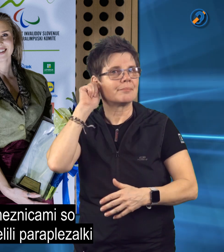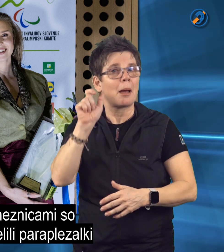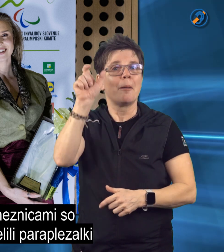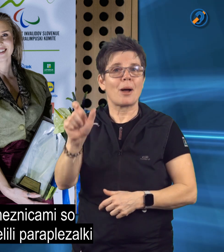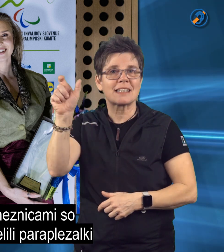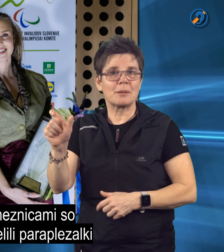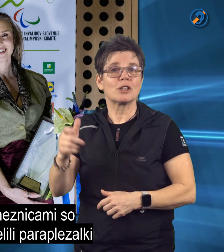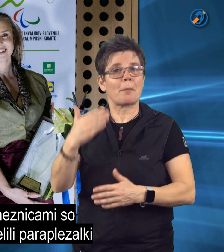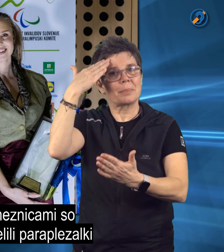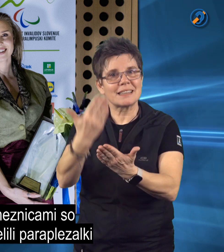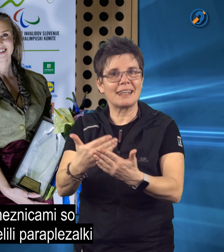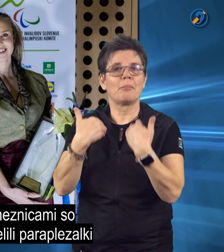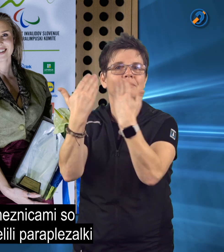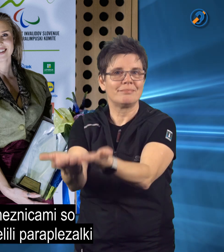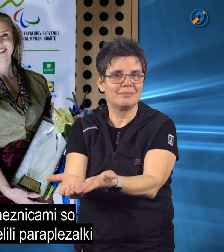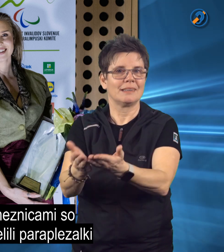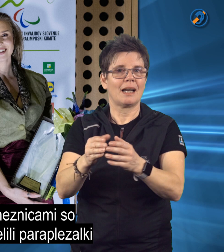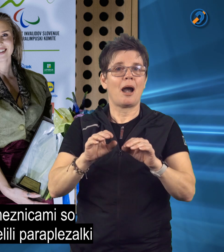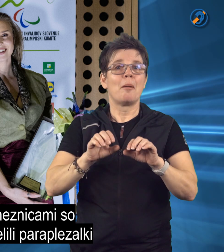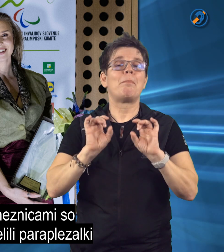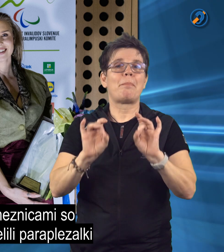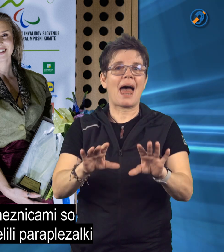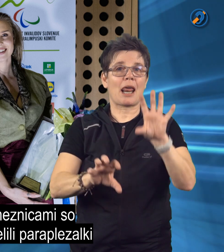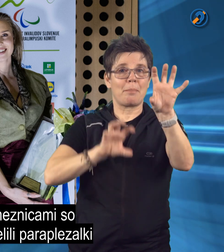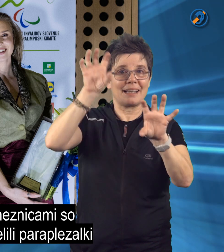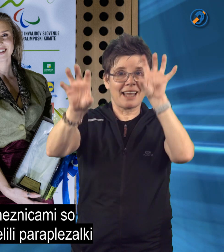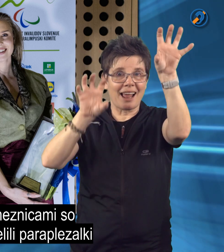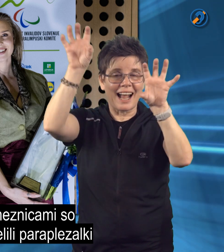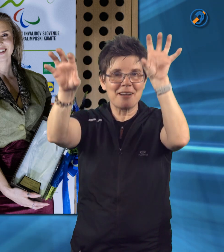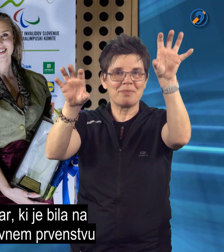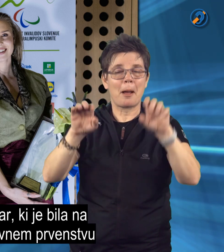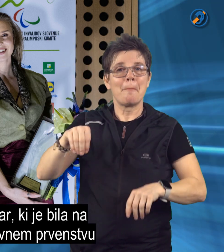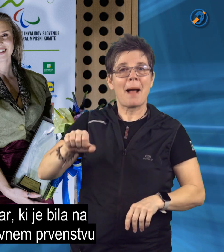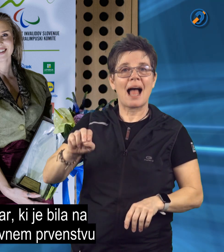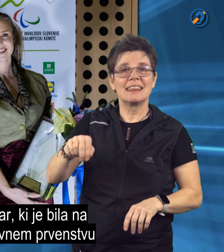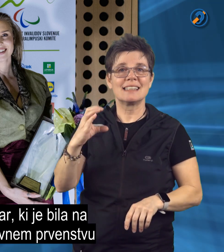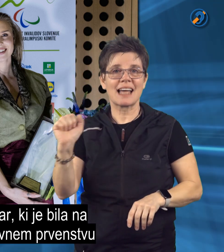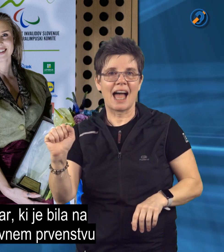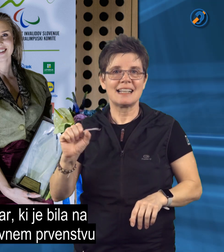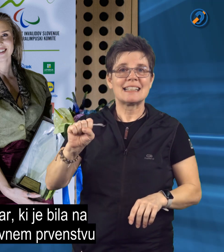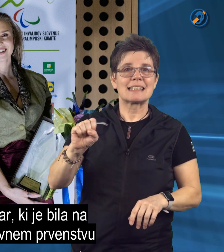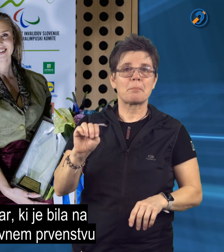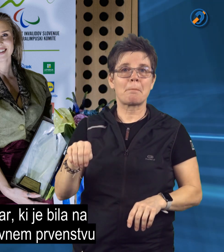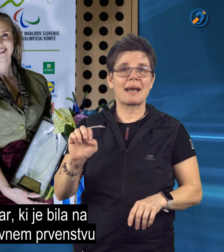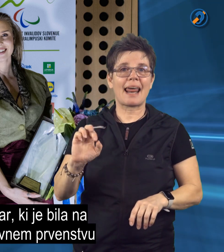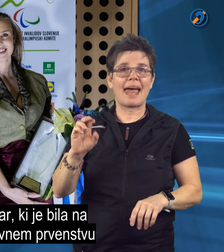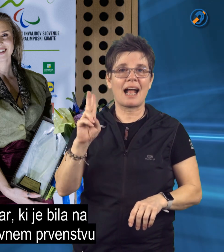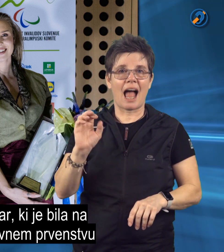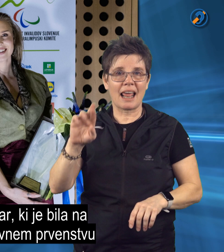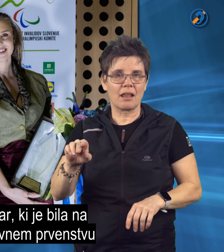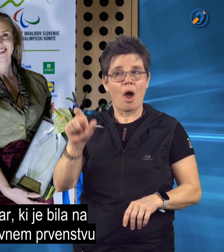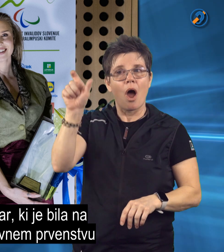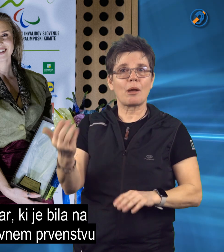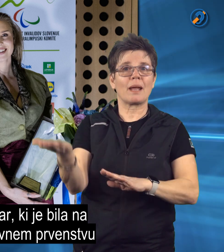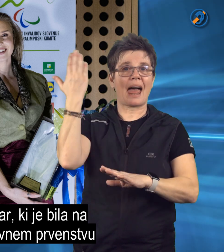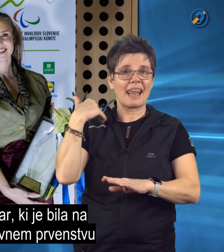Med posameznicami so priznanje podelili paraplezalki Manci Smrekar, ki je bila na lanskem svetovnem prvenstvu